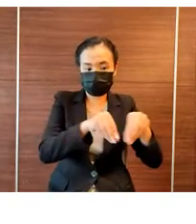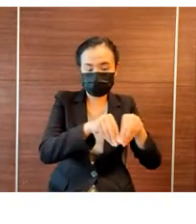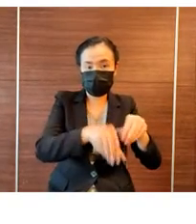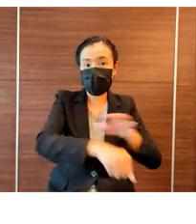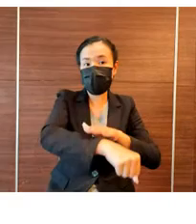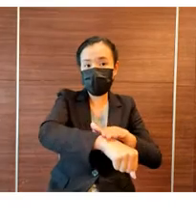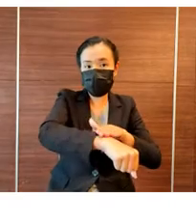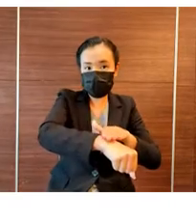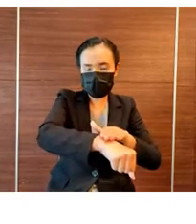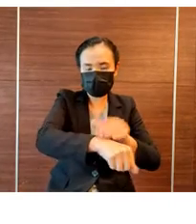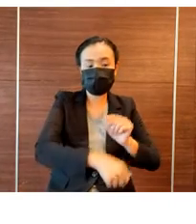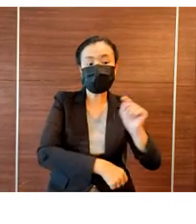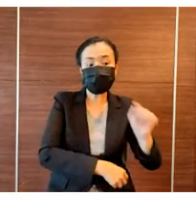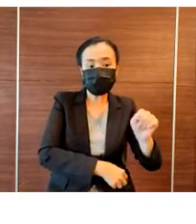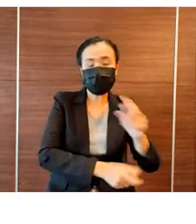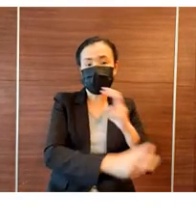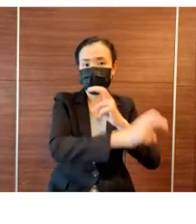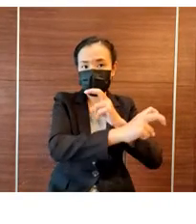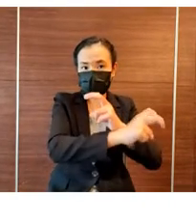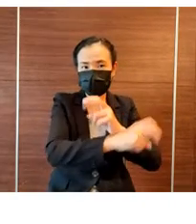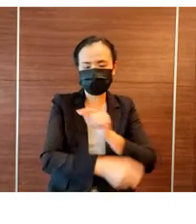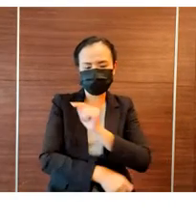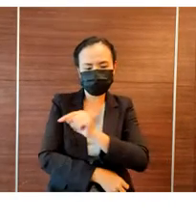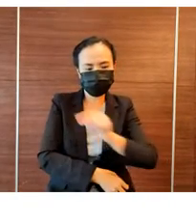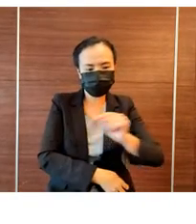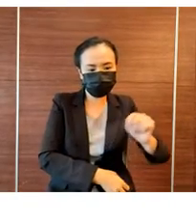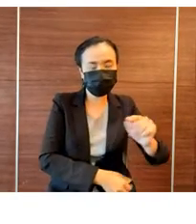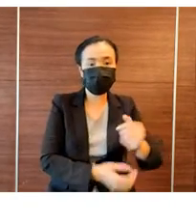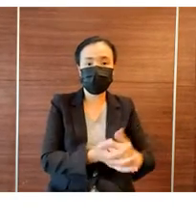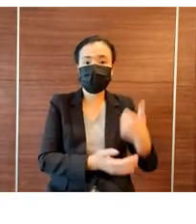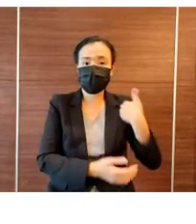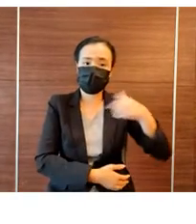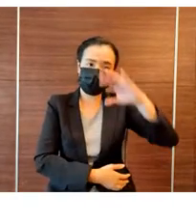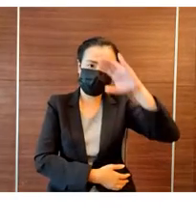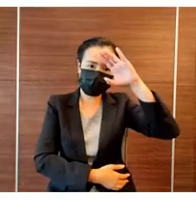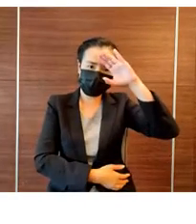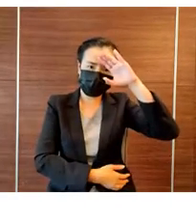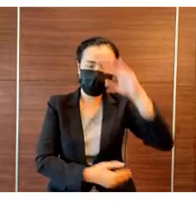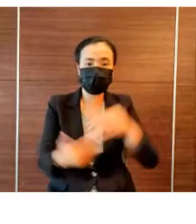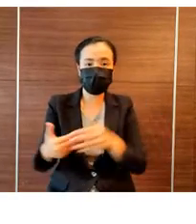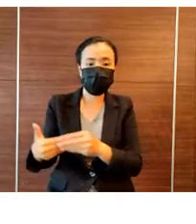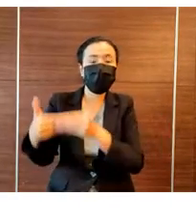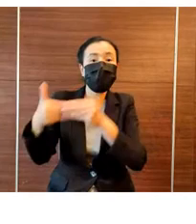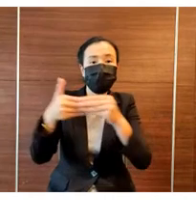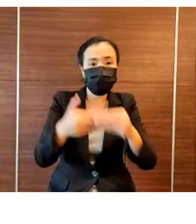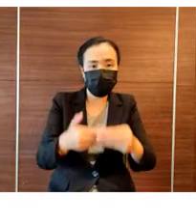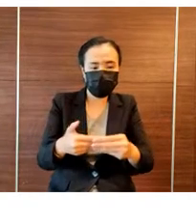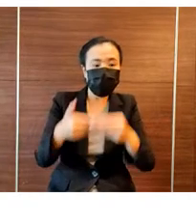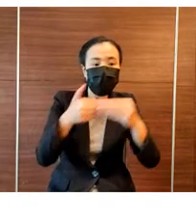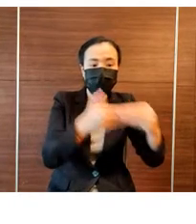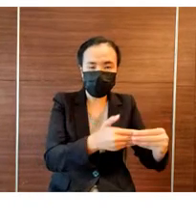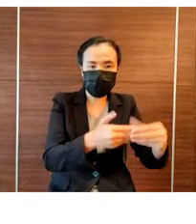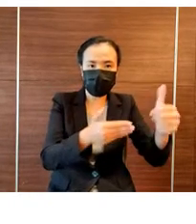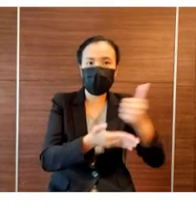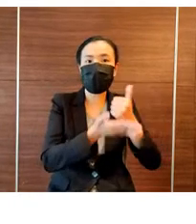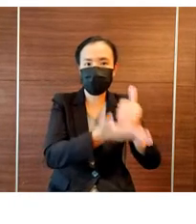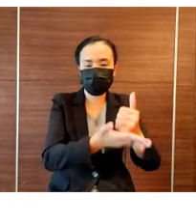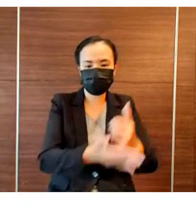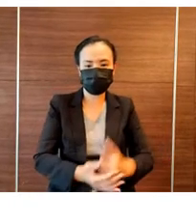อผิวหนังศูนย์คุณหมออีกหมอนึงเป็นหมอกระดูกอะไรเงี้ยครับคือสมมติมีคนไข้ที่มันลึกซึ้งแล้วก็จะรีเฟอร์ไปศูนย์ใกล้ๆแล้วที่มันมีปัญหา